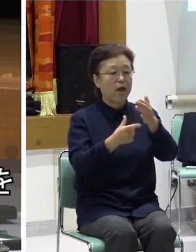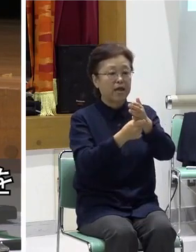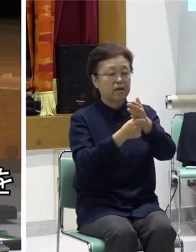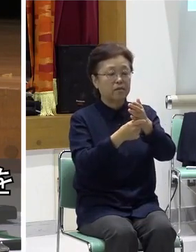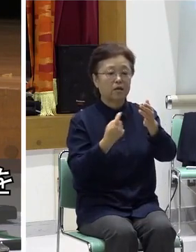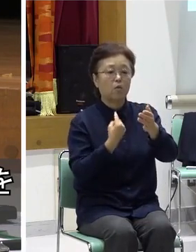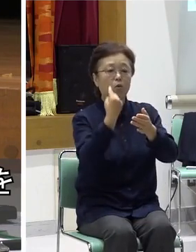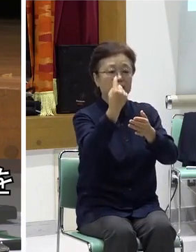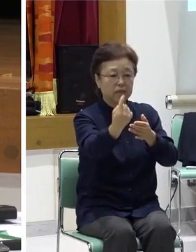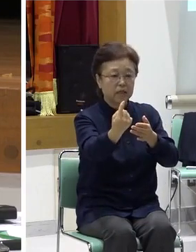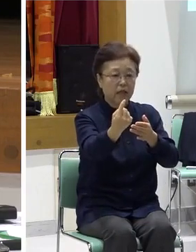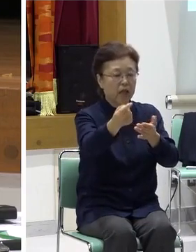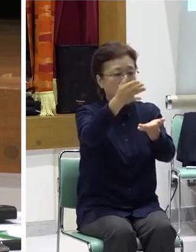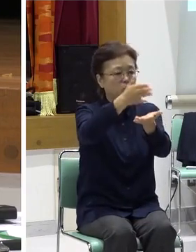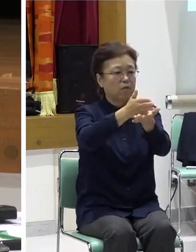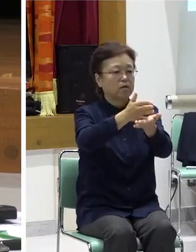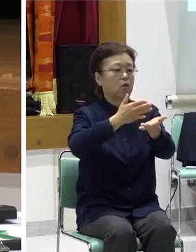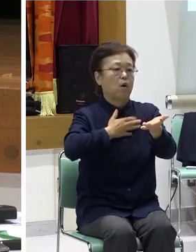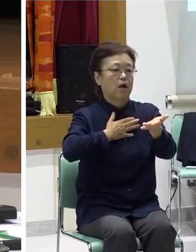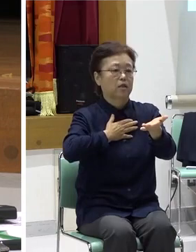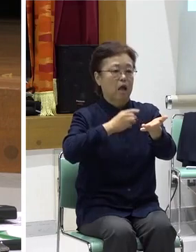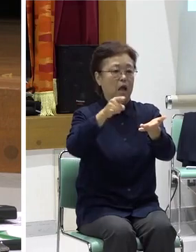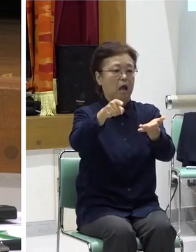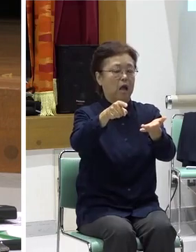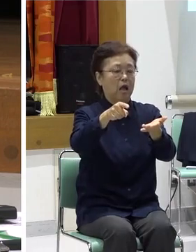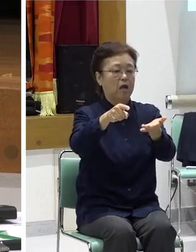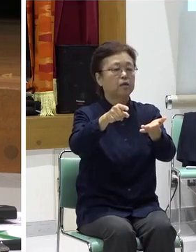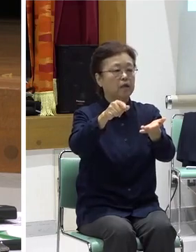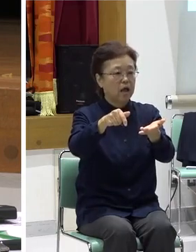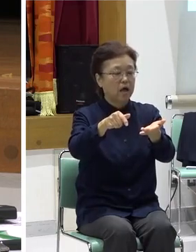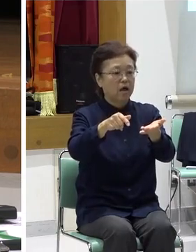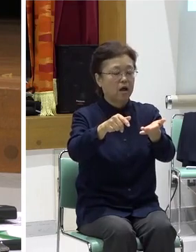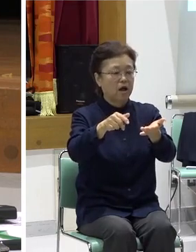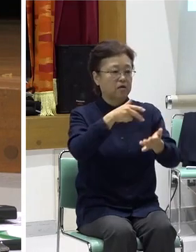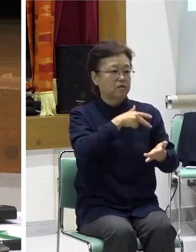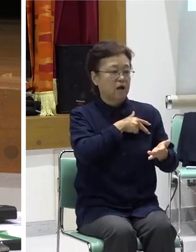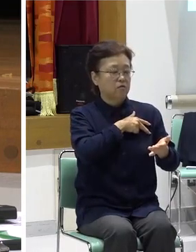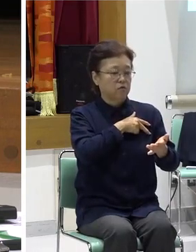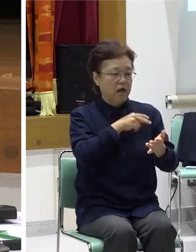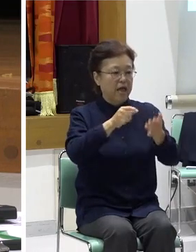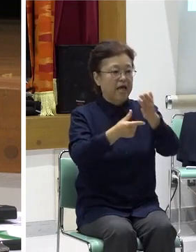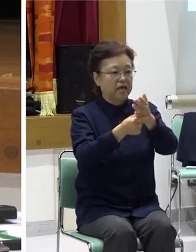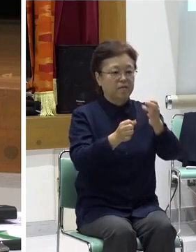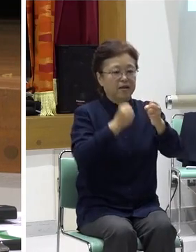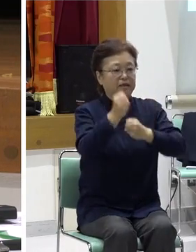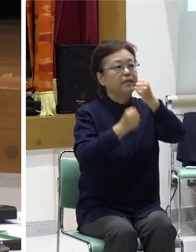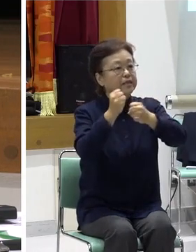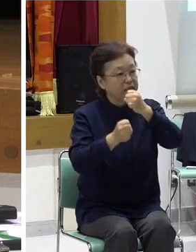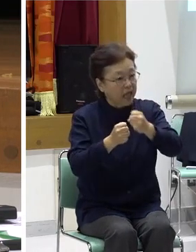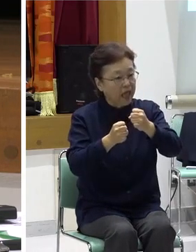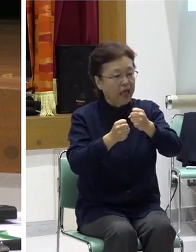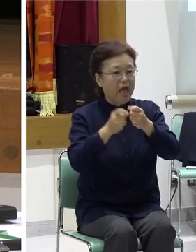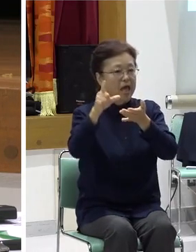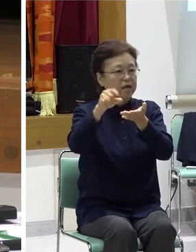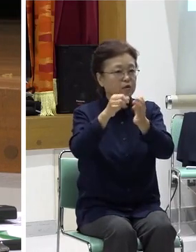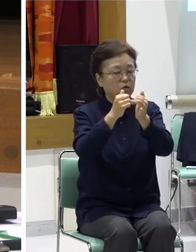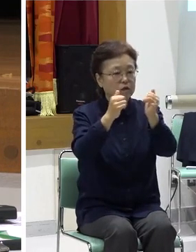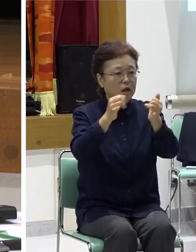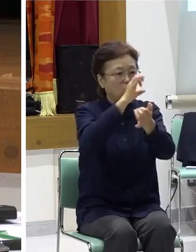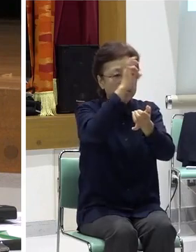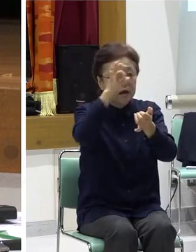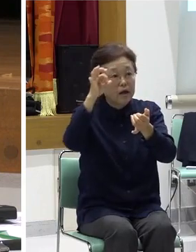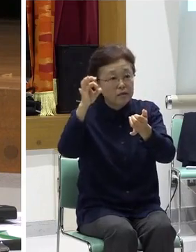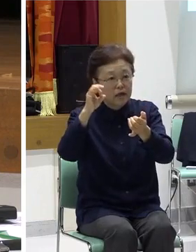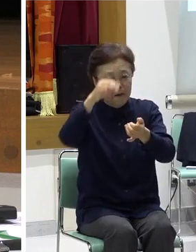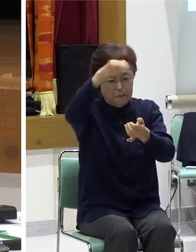止まってるのが分かった場合は、もう駅まで行って、駅の方まで行って、それを探して、で、ちょっと車まで